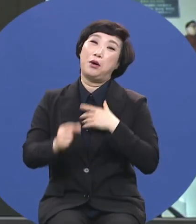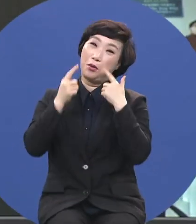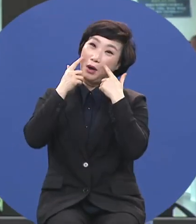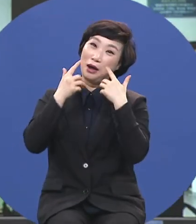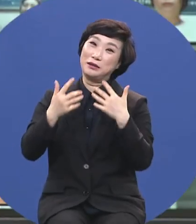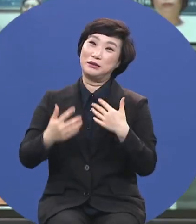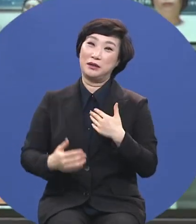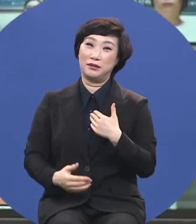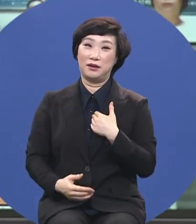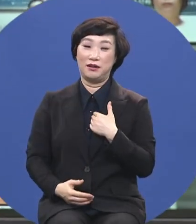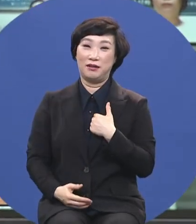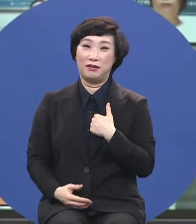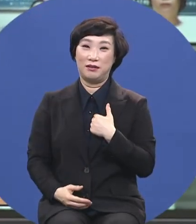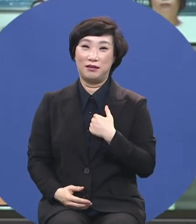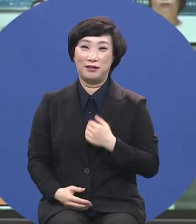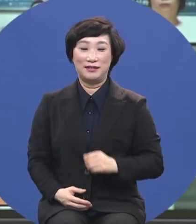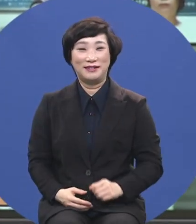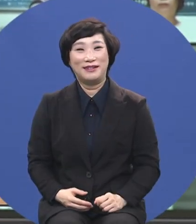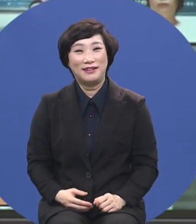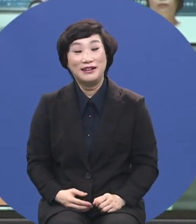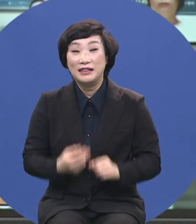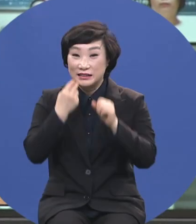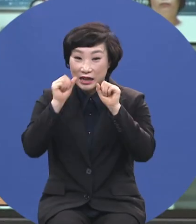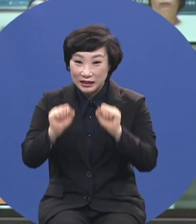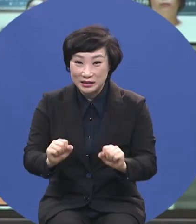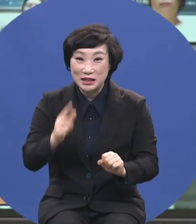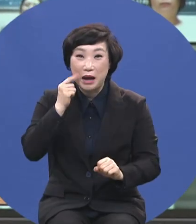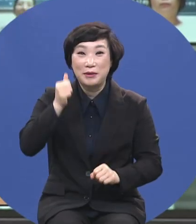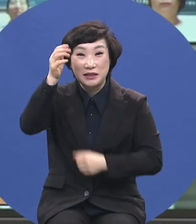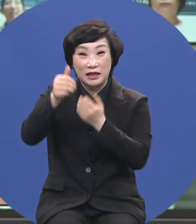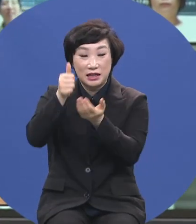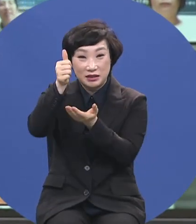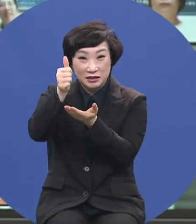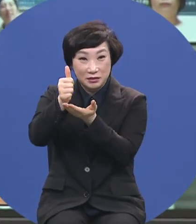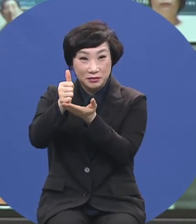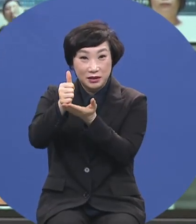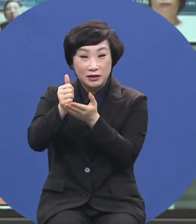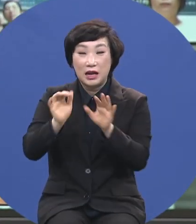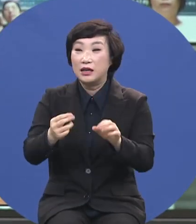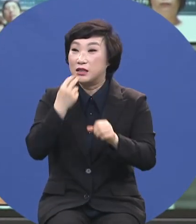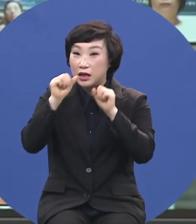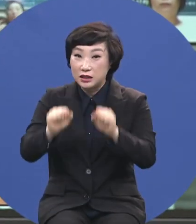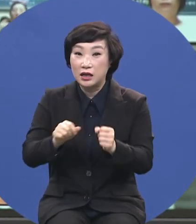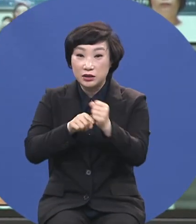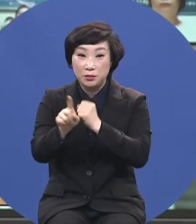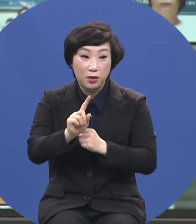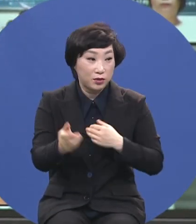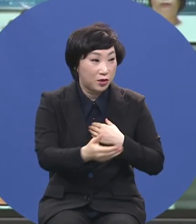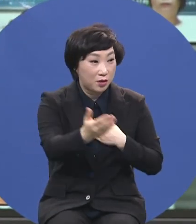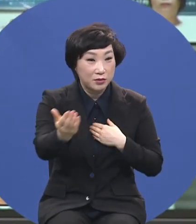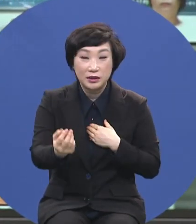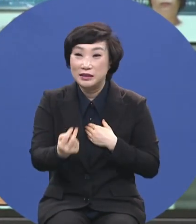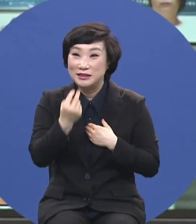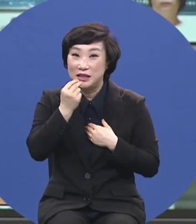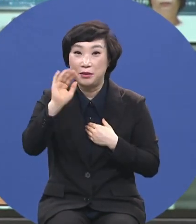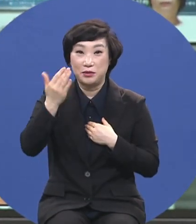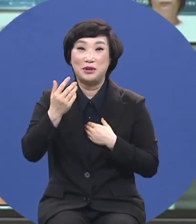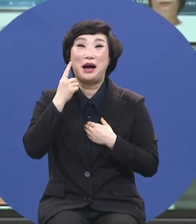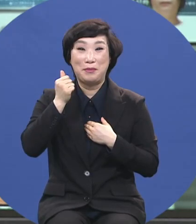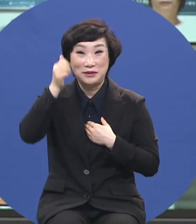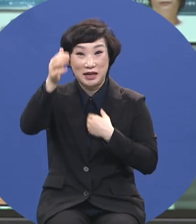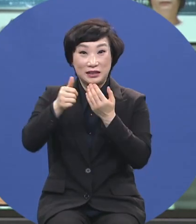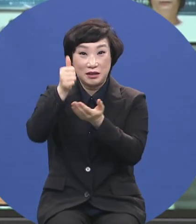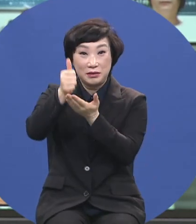분명하지 않습니까? 살아계신 아버지께서, 살아계시단 말은 생명 되신